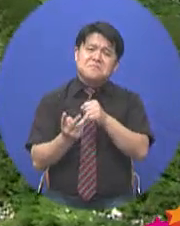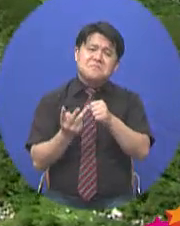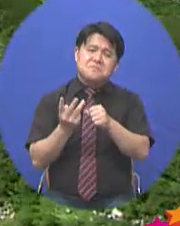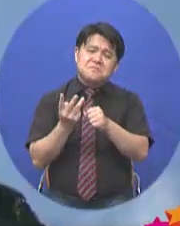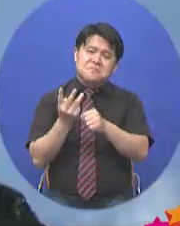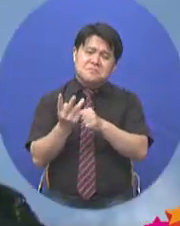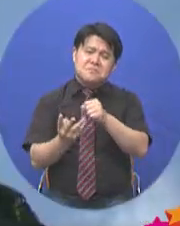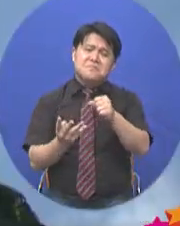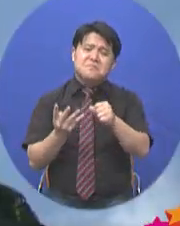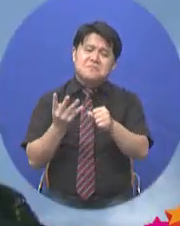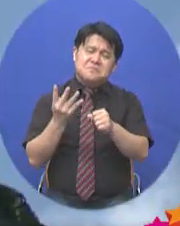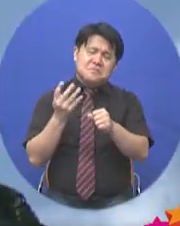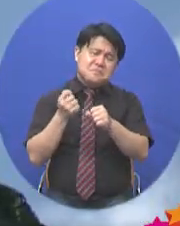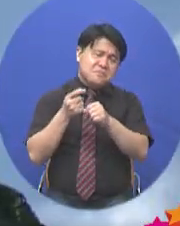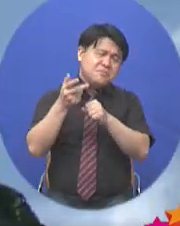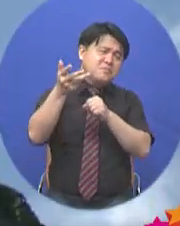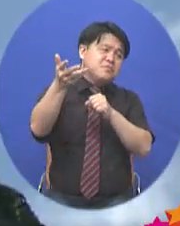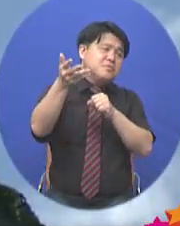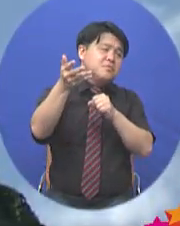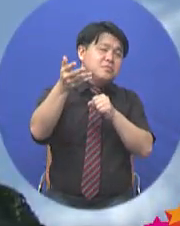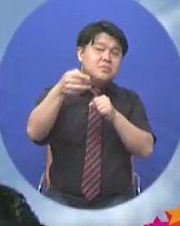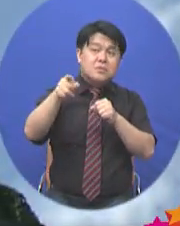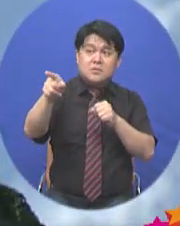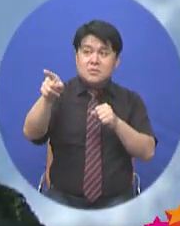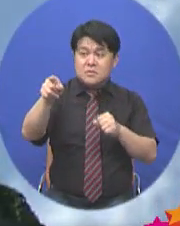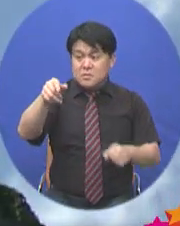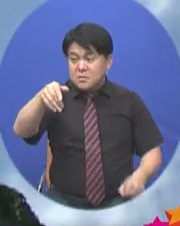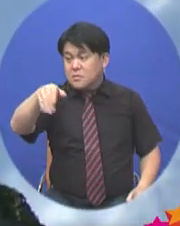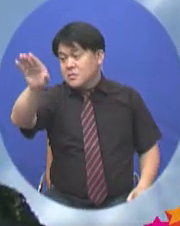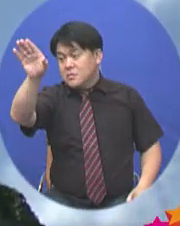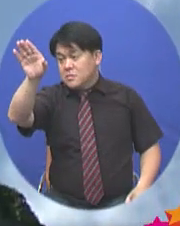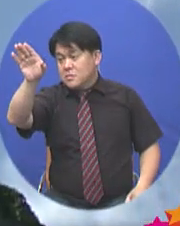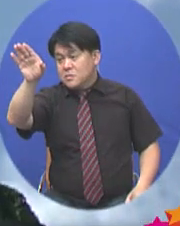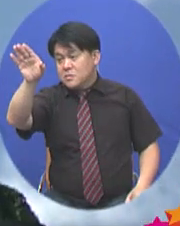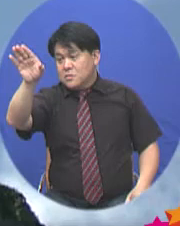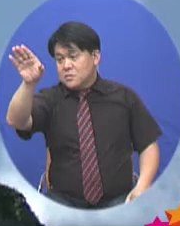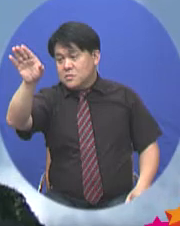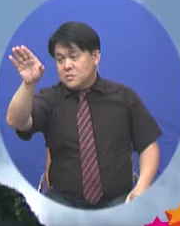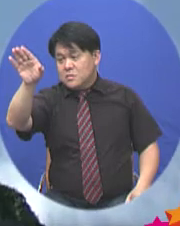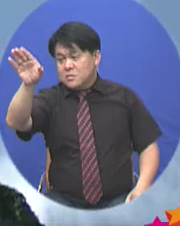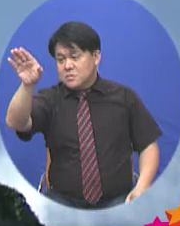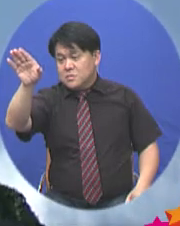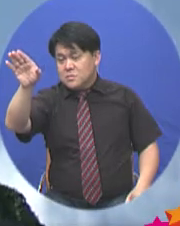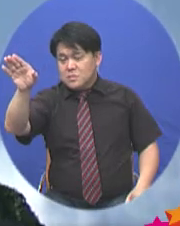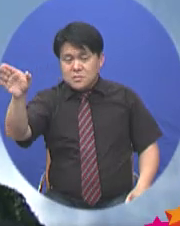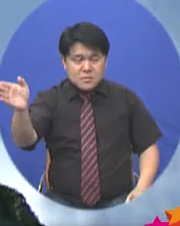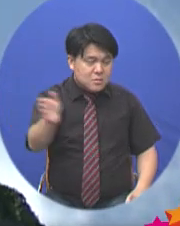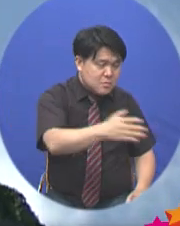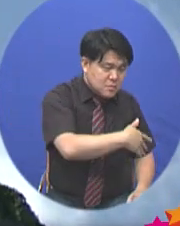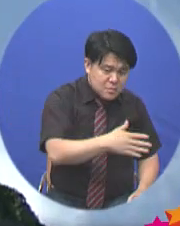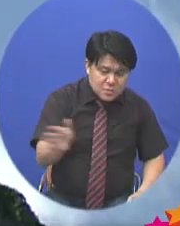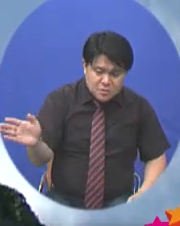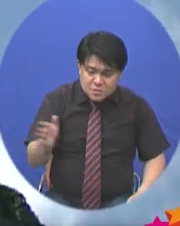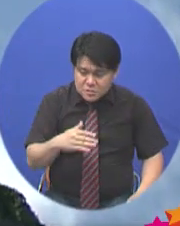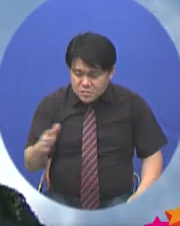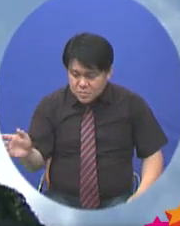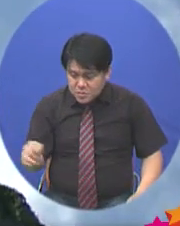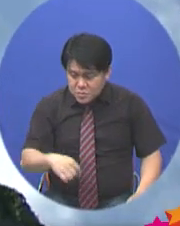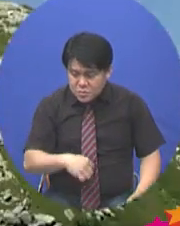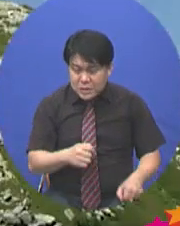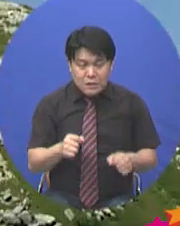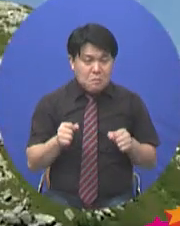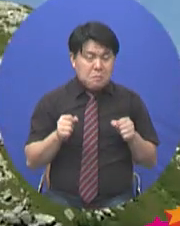세월이 가 오늘도 또 가고 나만